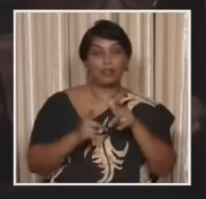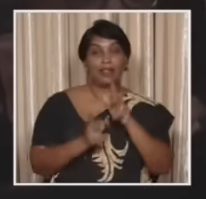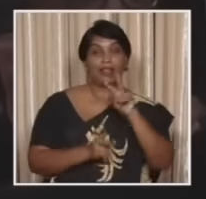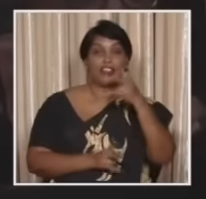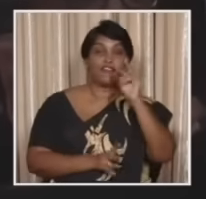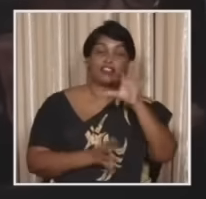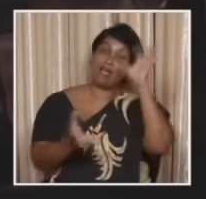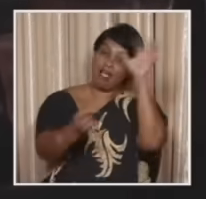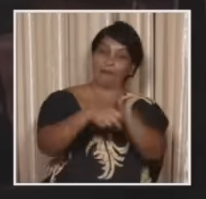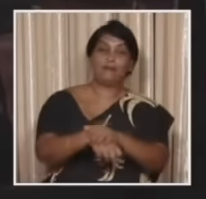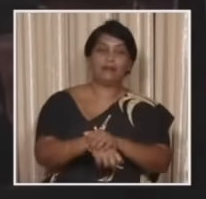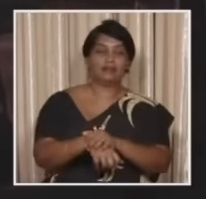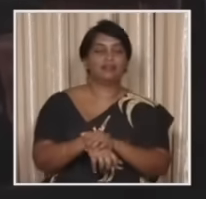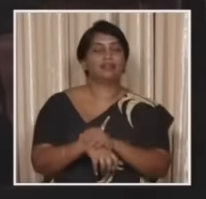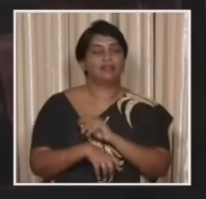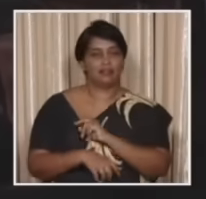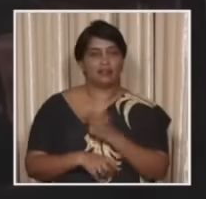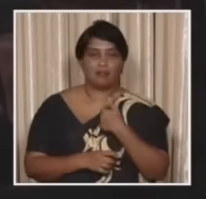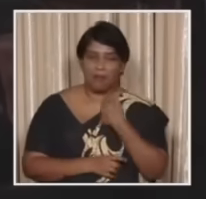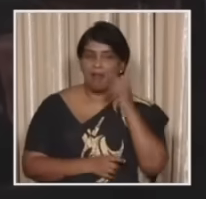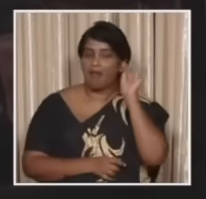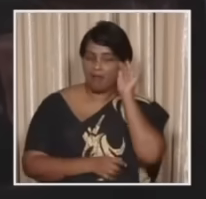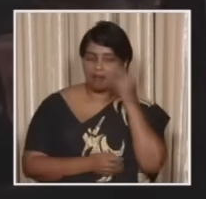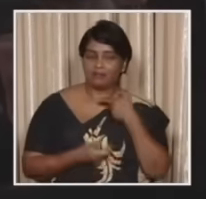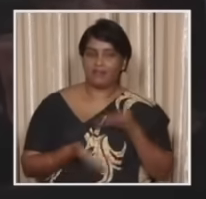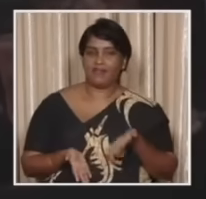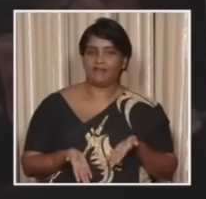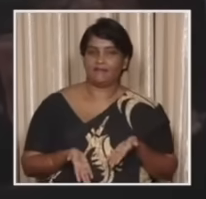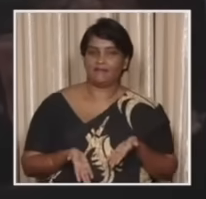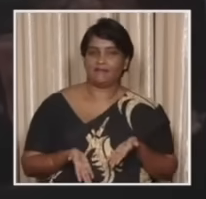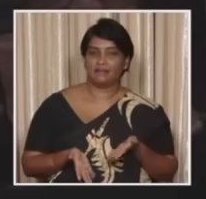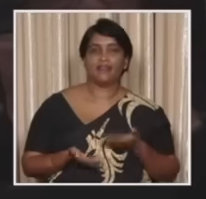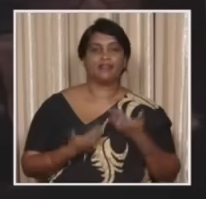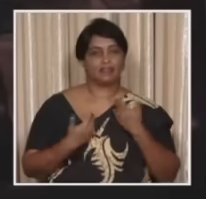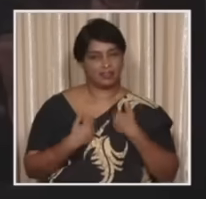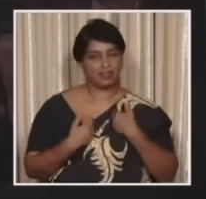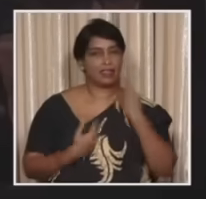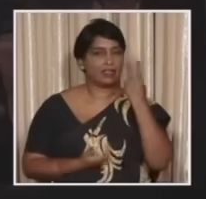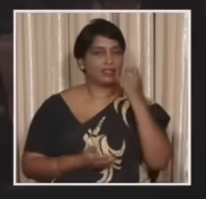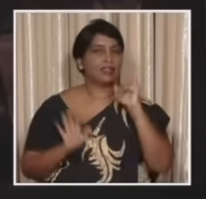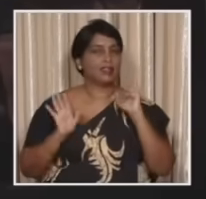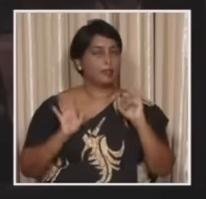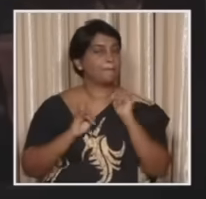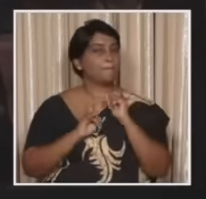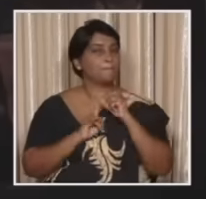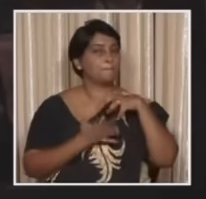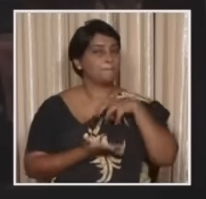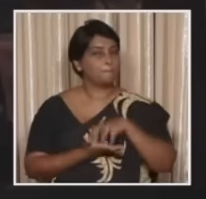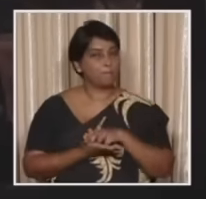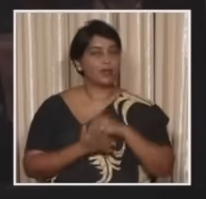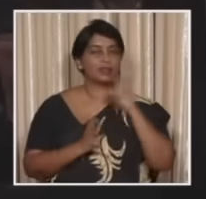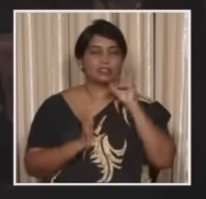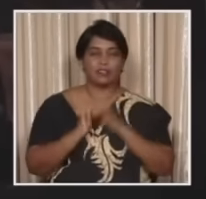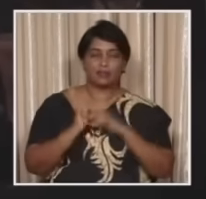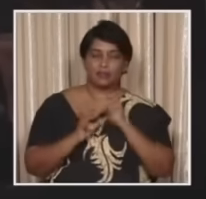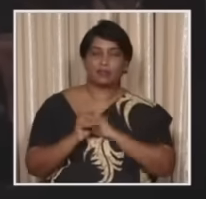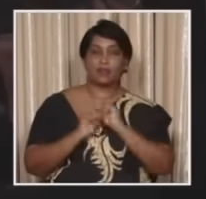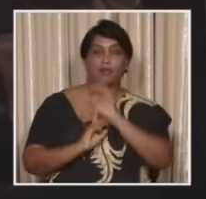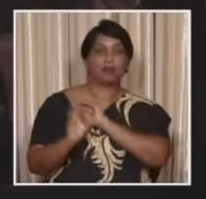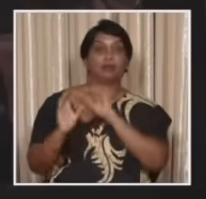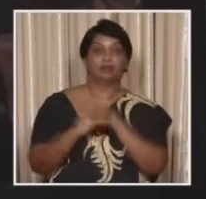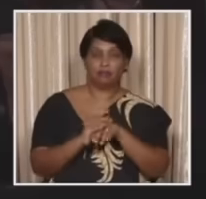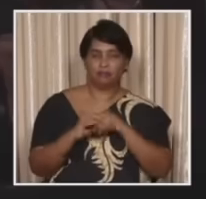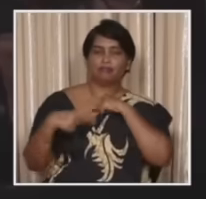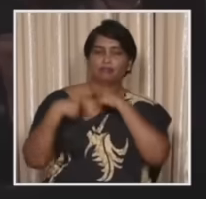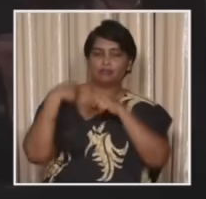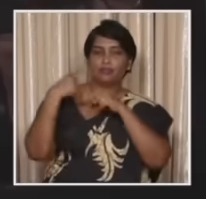225ම කාපන් කියලා. හැබැයි මමත් අහගෙන හිටියා ගරු කතානායකතුමනි. හැබැයි මම 2006 ප්‍රාදේශ සභාවේ නගර සභාවේ පාර්ලිමේන්තුවේ ඇවිල්ලා මම හිතනවා